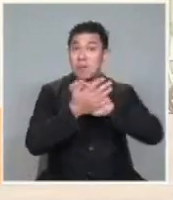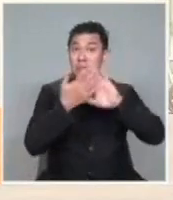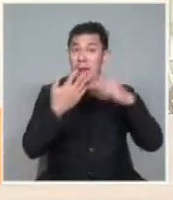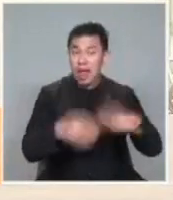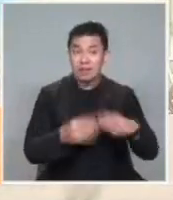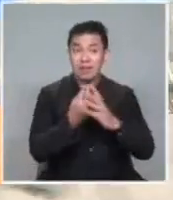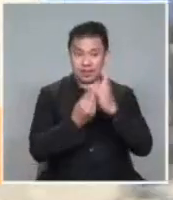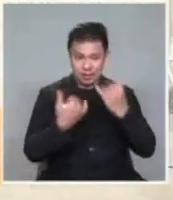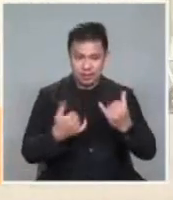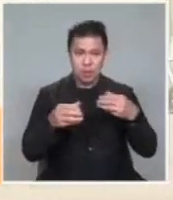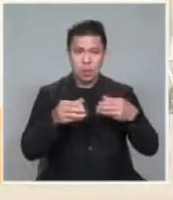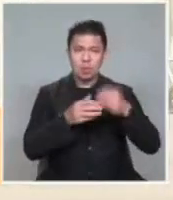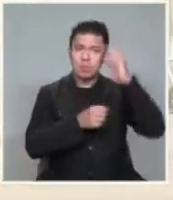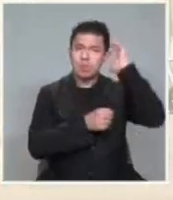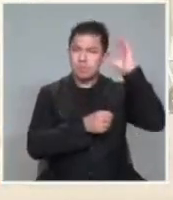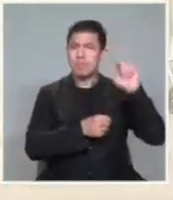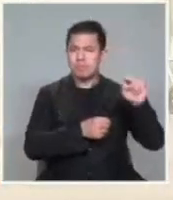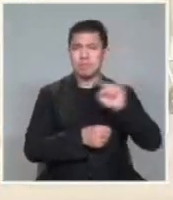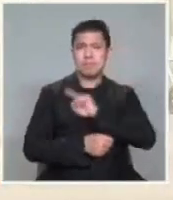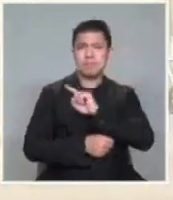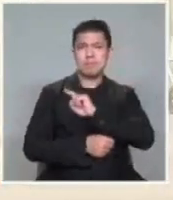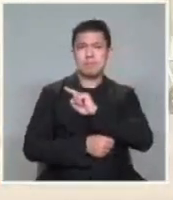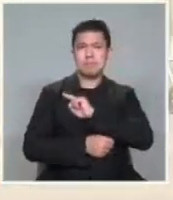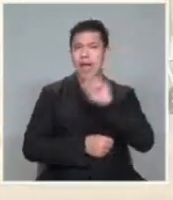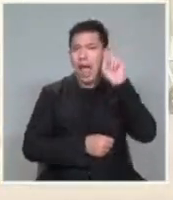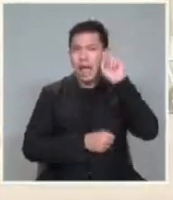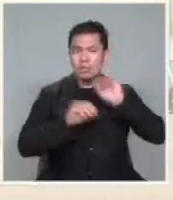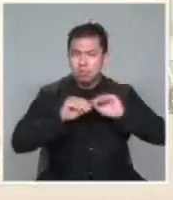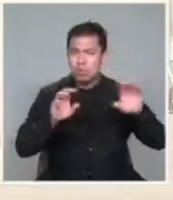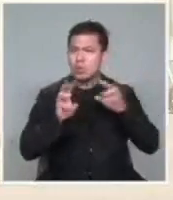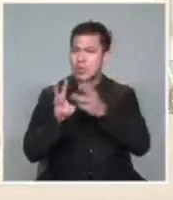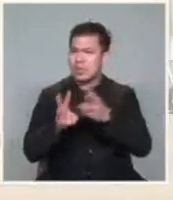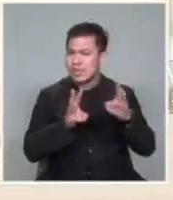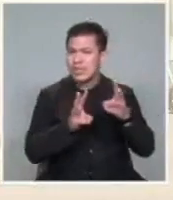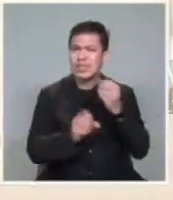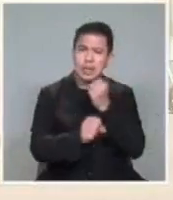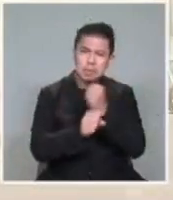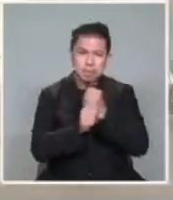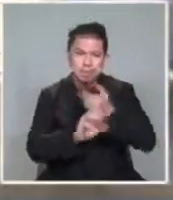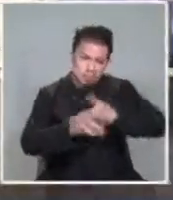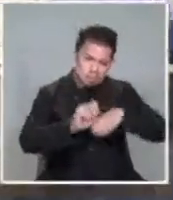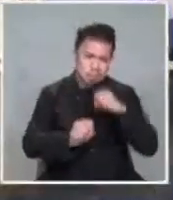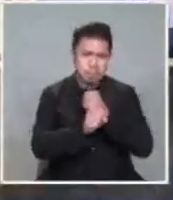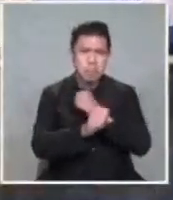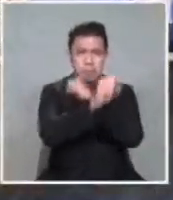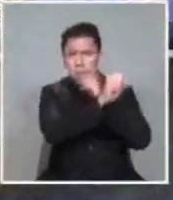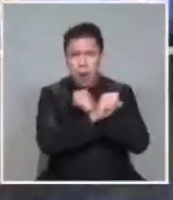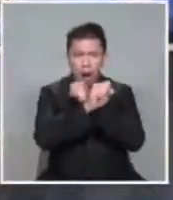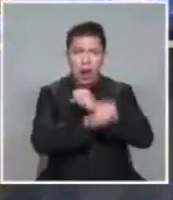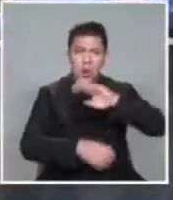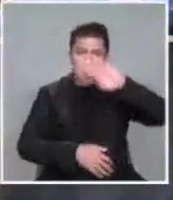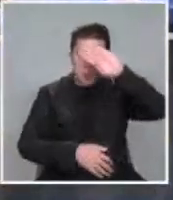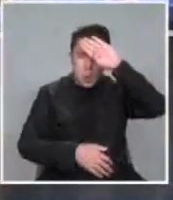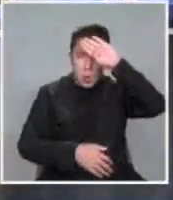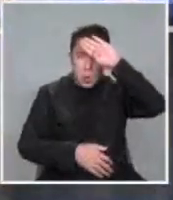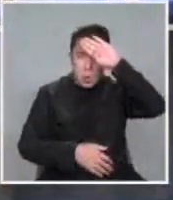ปดาห์นี้นะคะทีมโฆษกรัฐบาลนั้นก็เตรียมที่จะแถลงถึงแนวทางการปฏิบัติของการรับมือกับการระบาดไวรั